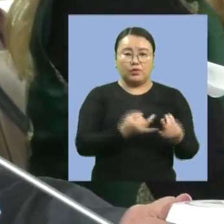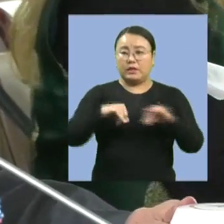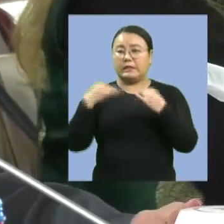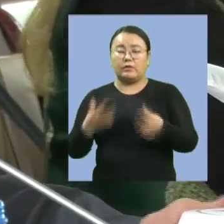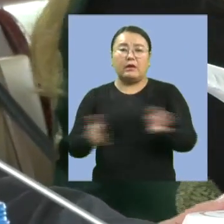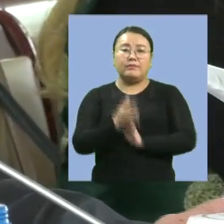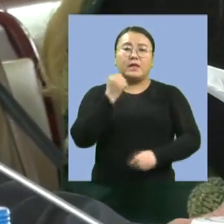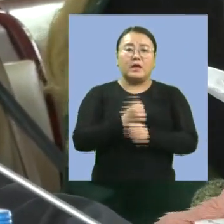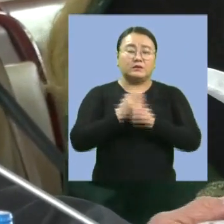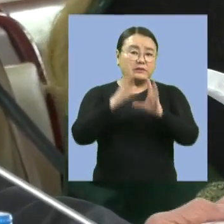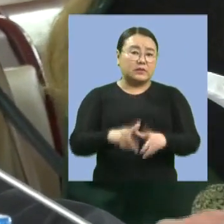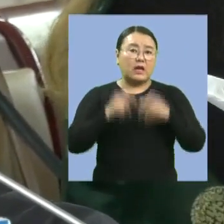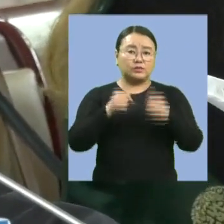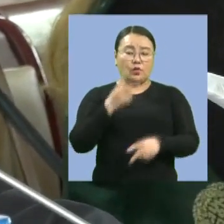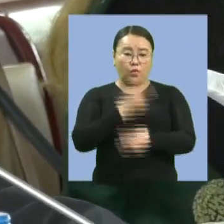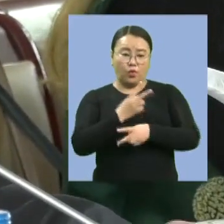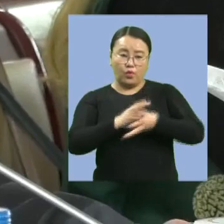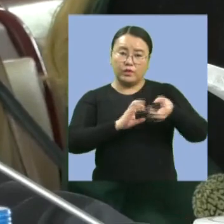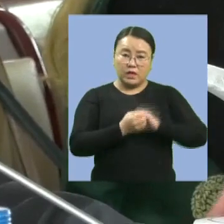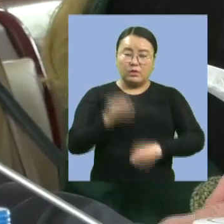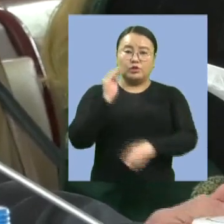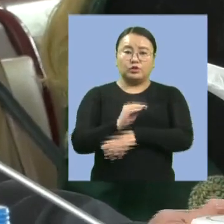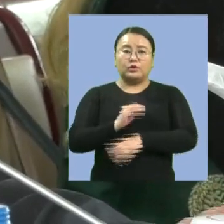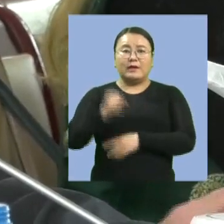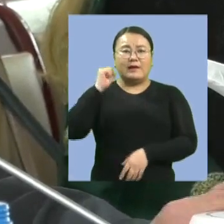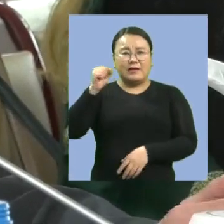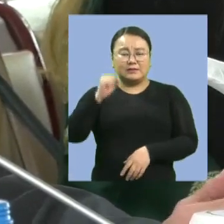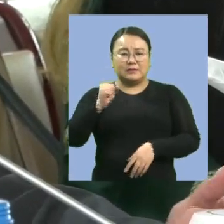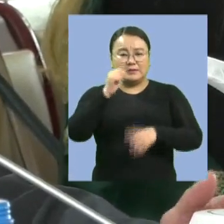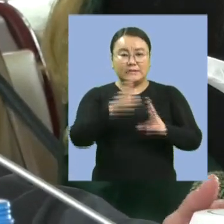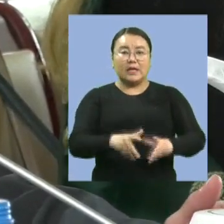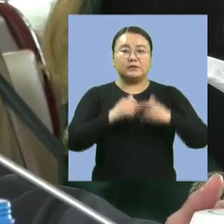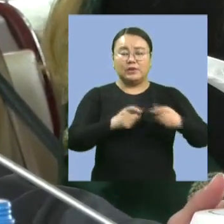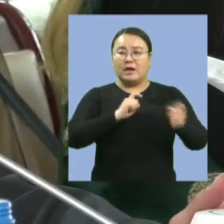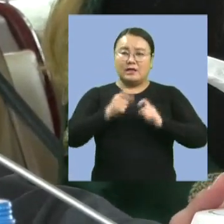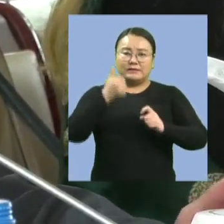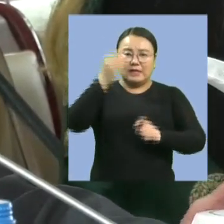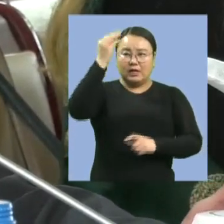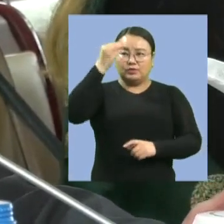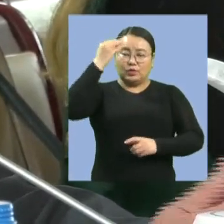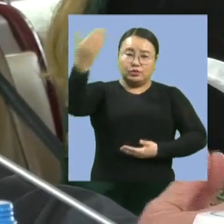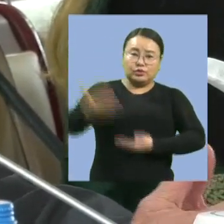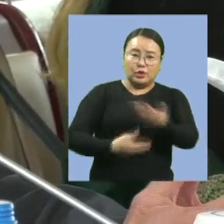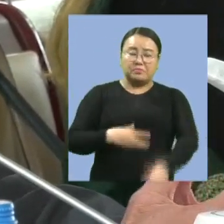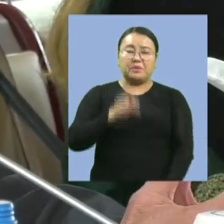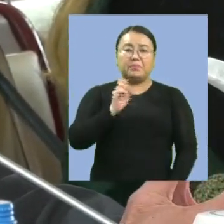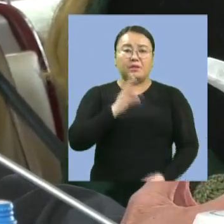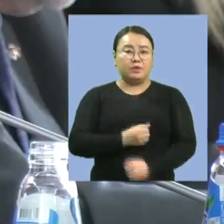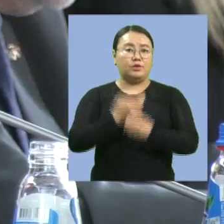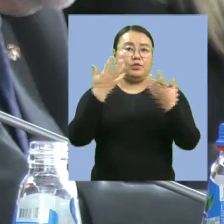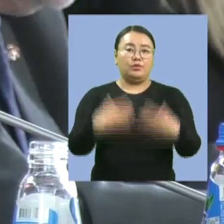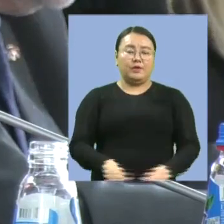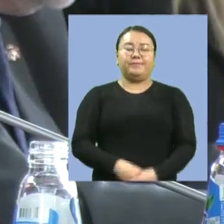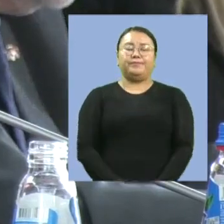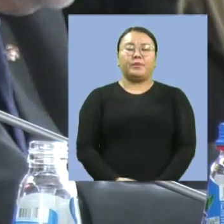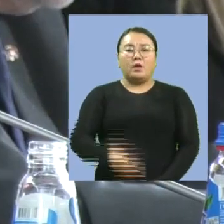хамтын ажиллагааг бэхжүүлэх, хууль тогтоох үйл хэрэг болон төлөвлөлийн арчлалыг төлөвшүүлэхэд харилцан сайн туршлагыг солилцоход бэлэн байгаагаа